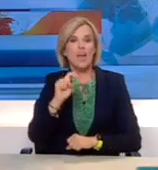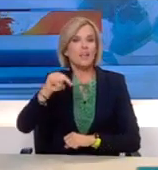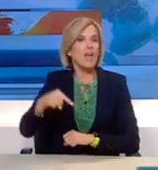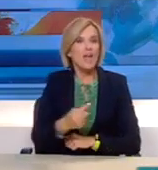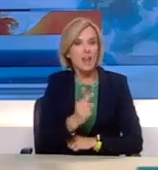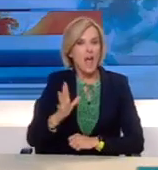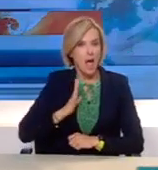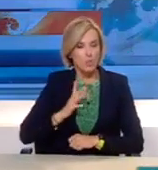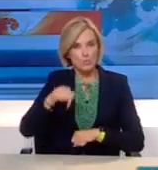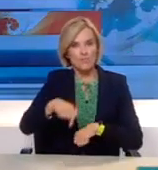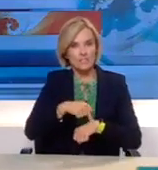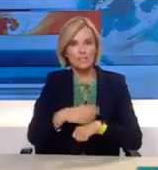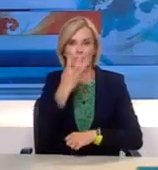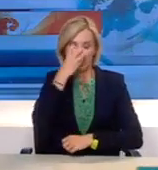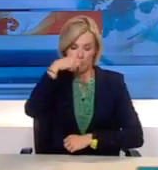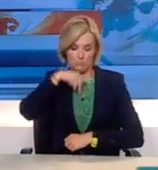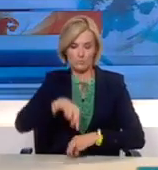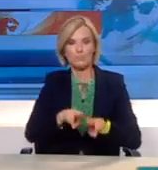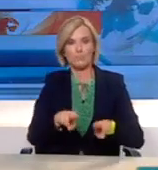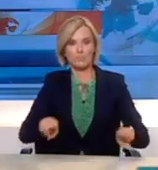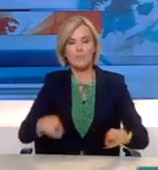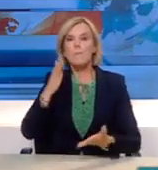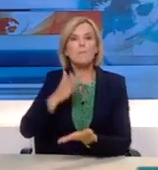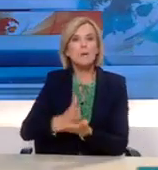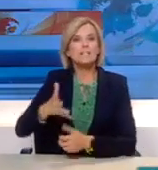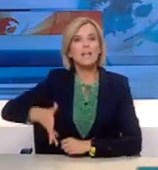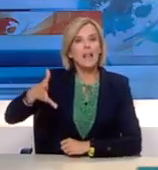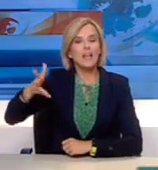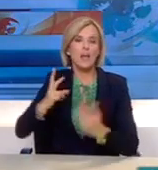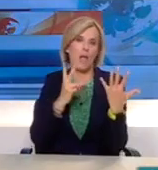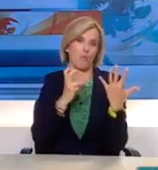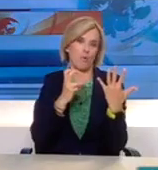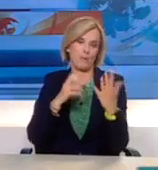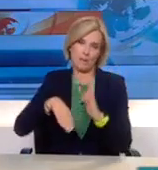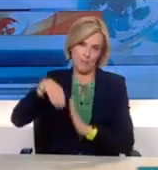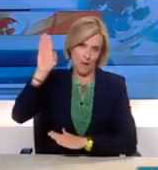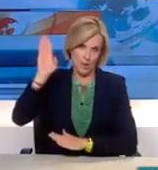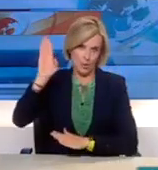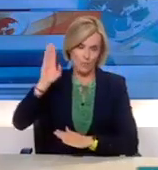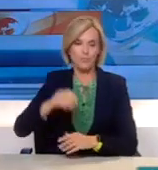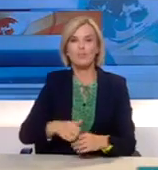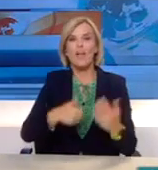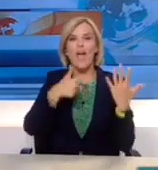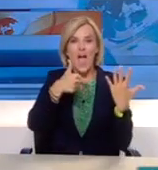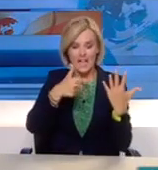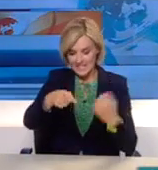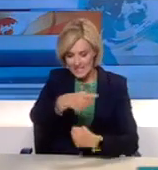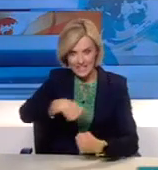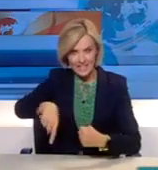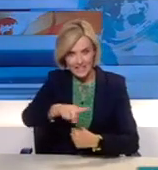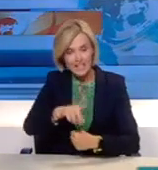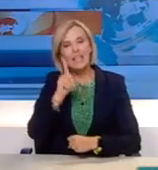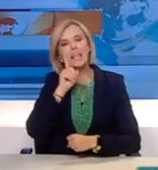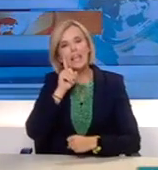νοσηλεύονται διασωληνωμένοι. Η διάμεση ηλικία τους είναι 70 ετών. 6, δηλαδή το 31,6% είναι γυναίκες